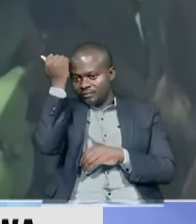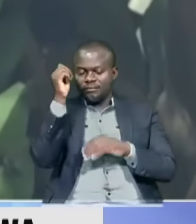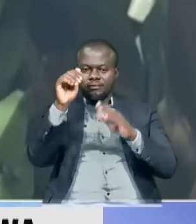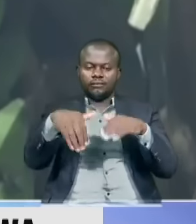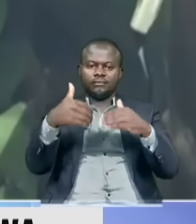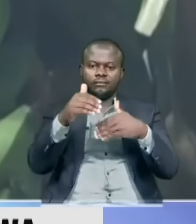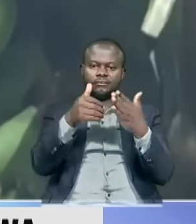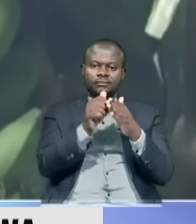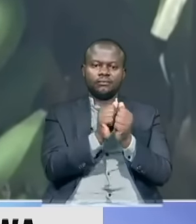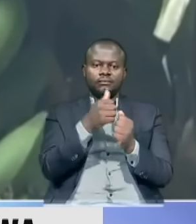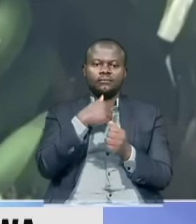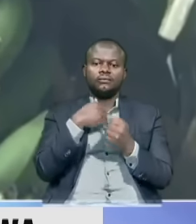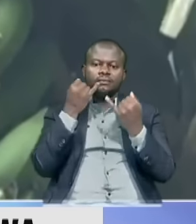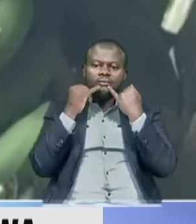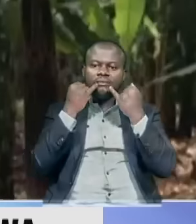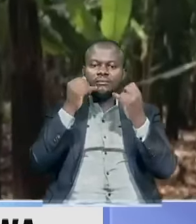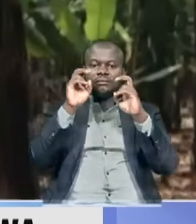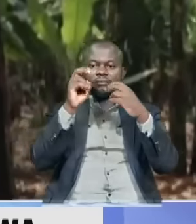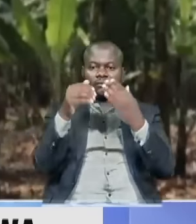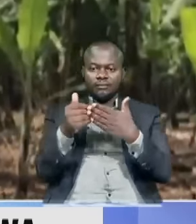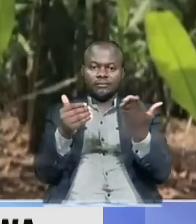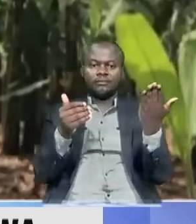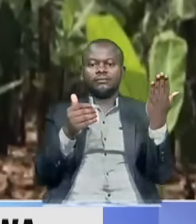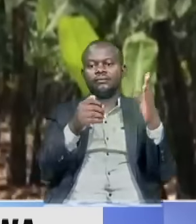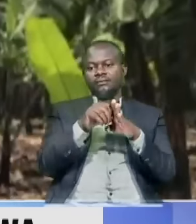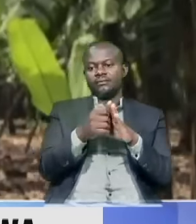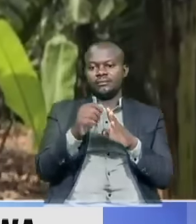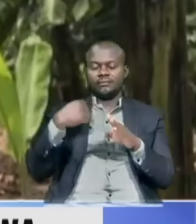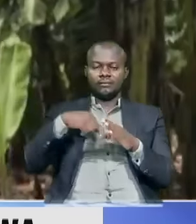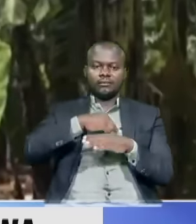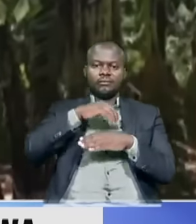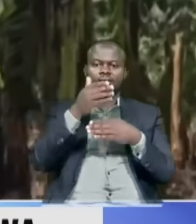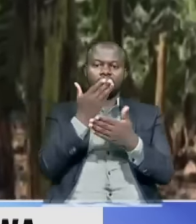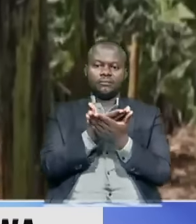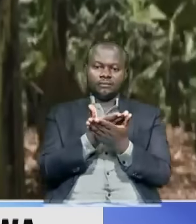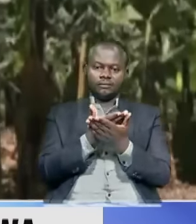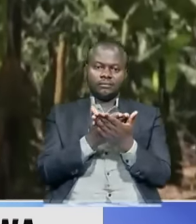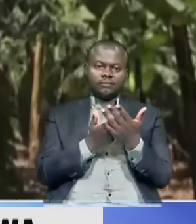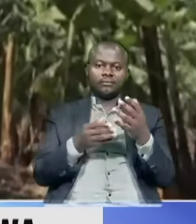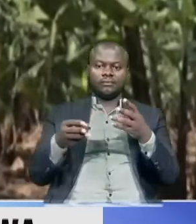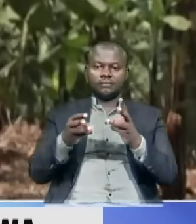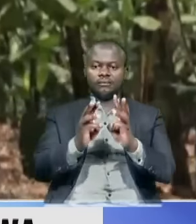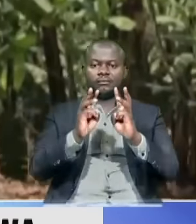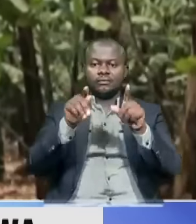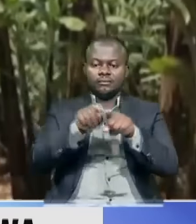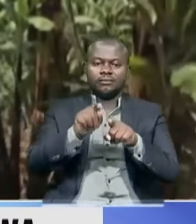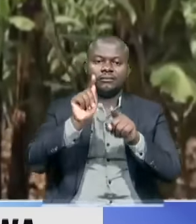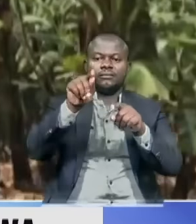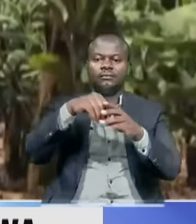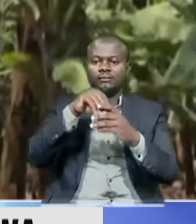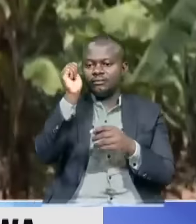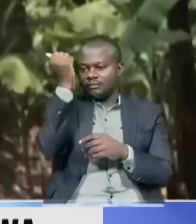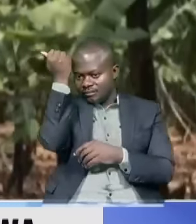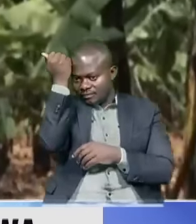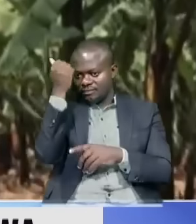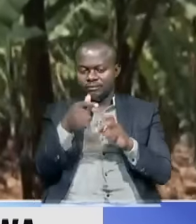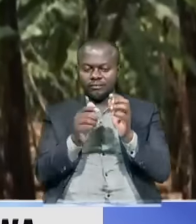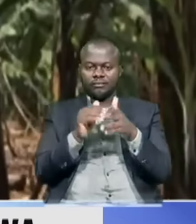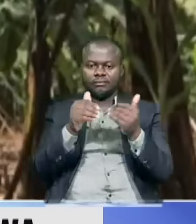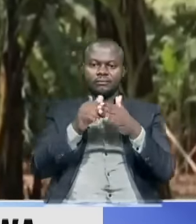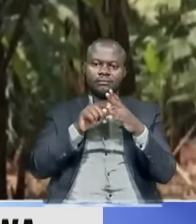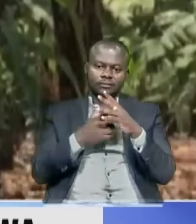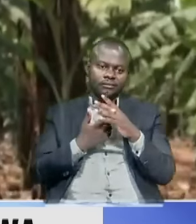n'amatungo ifite amakuru ko urutoki narwo hari ubusabe bw'uko narwo rwajya mu byishingirwa.